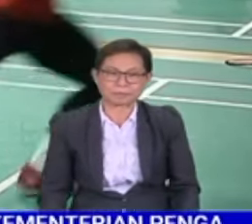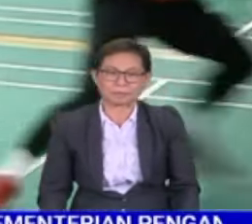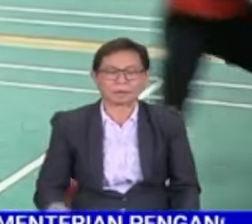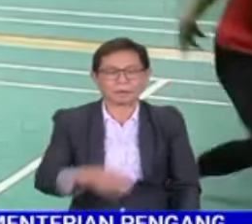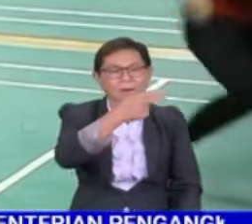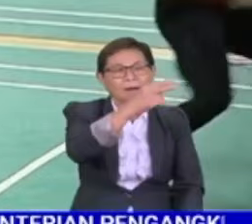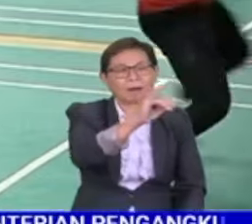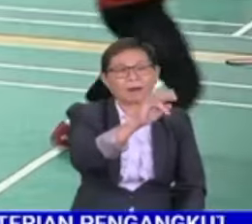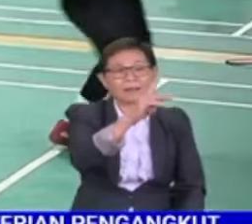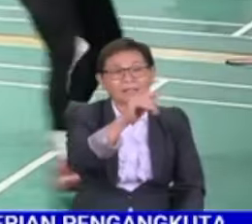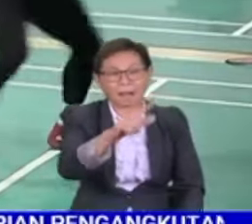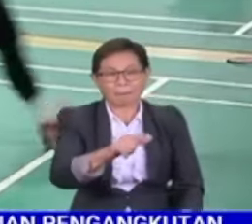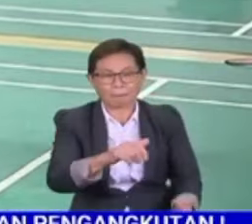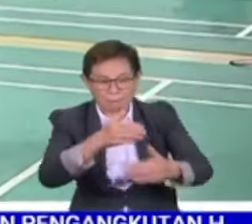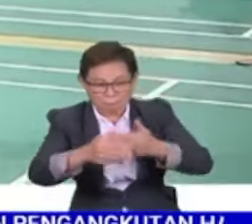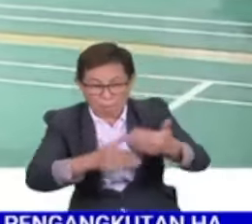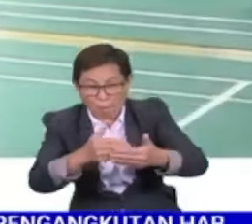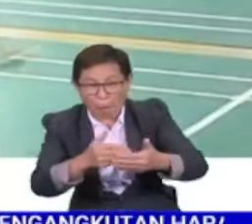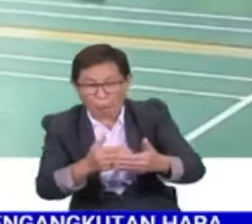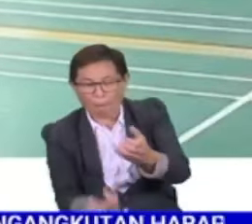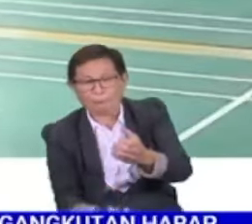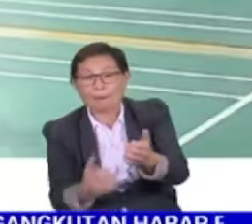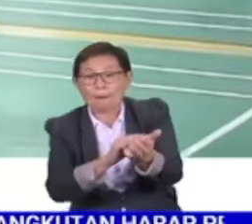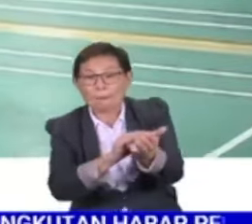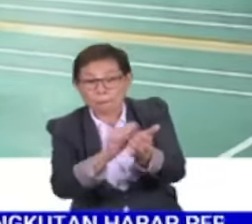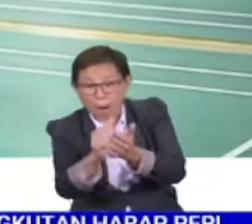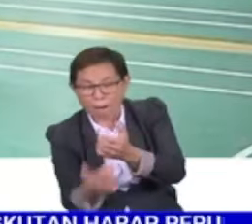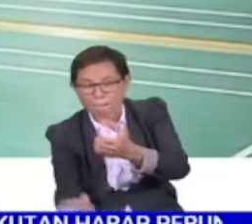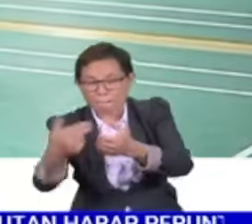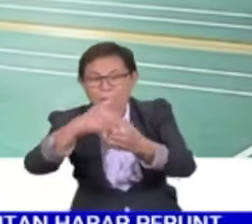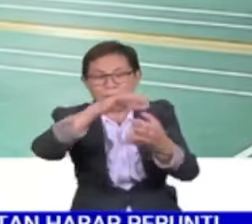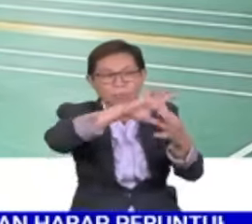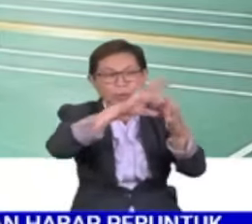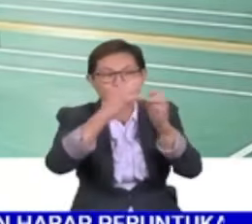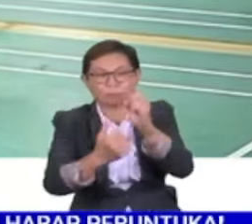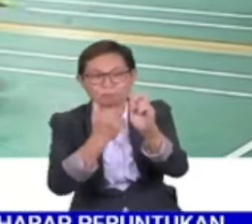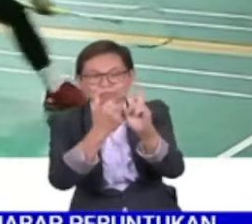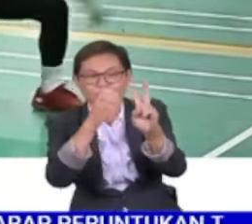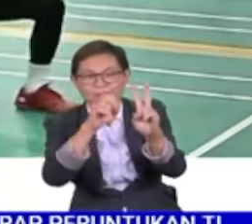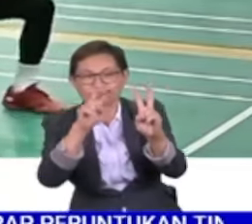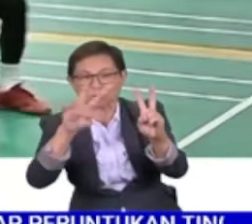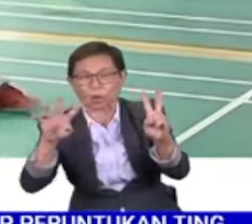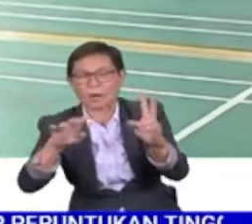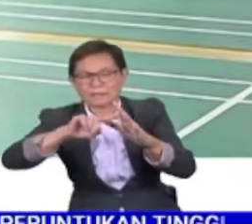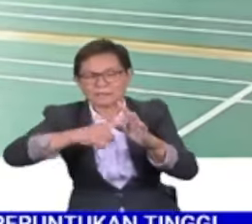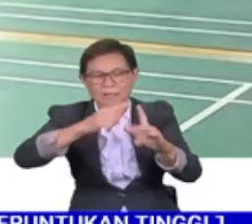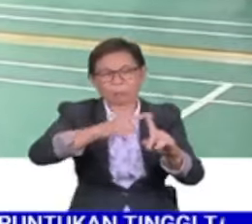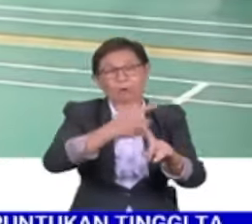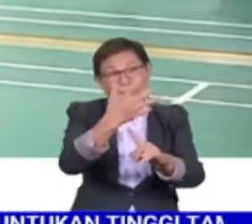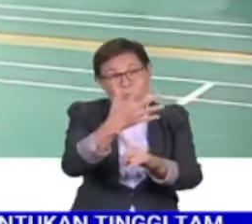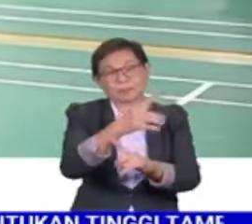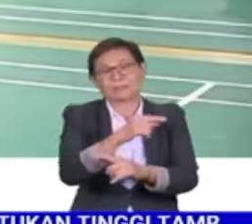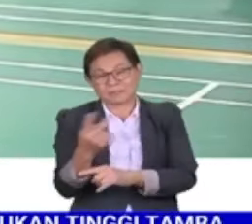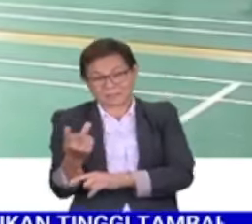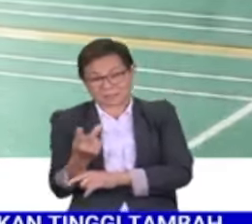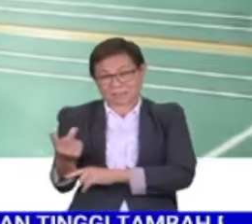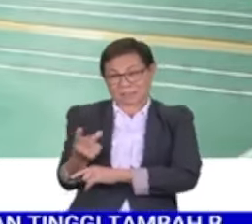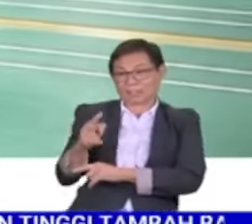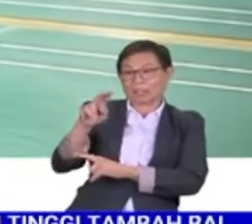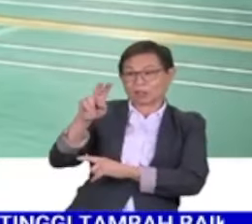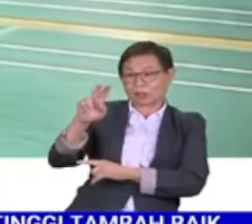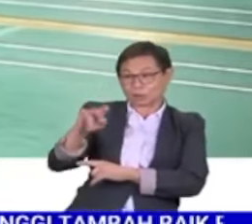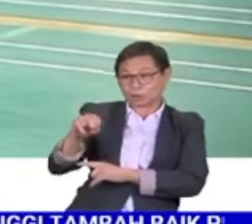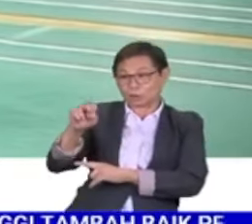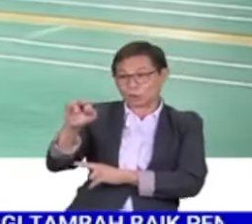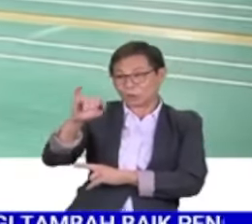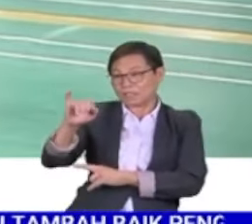Menurut Haikal, dengan proses kelayakan ke Tamasha Olimpik Paris 2024 dijangka bermula Mei depan, dia dan Nur Izzuddin meletak